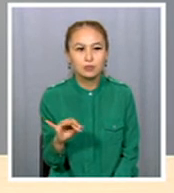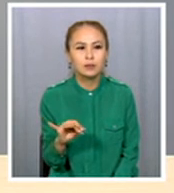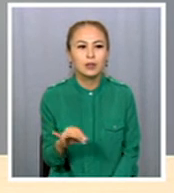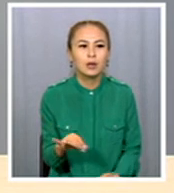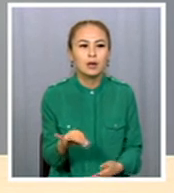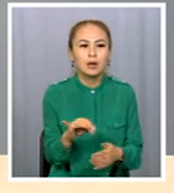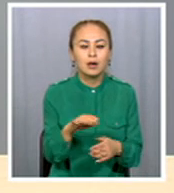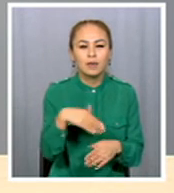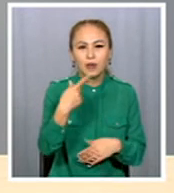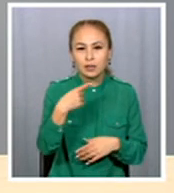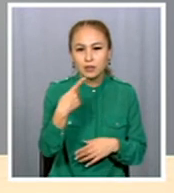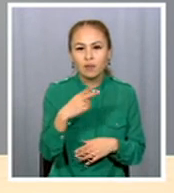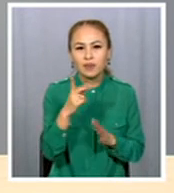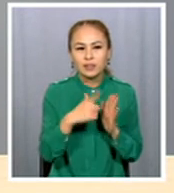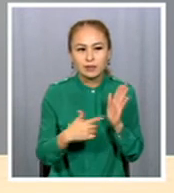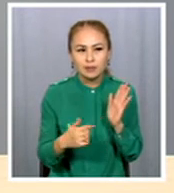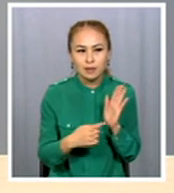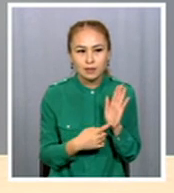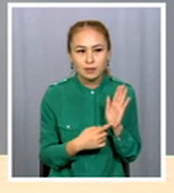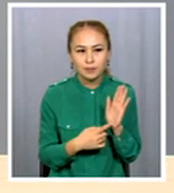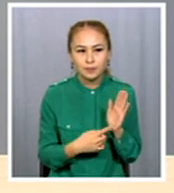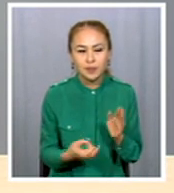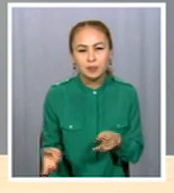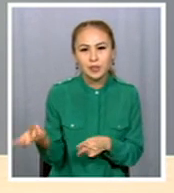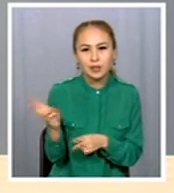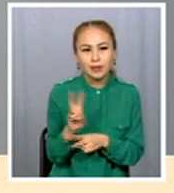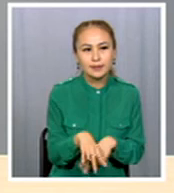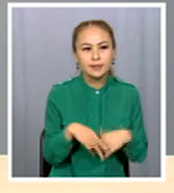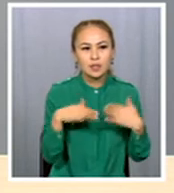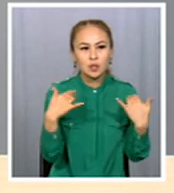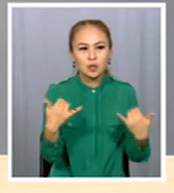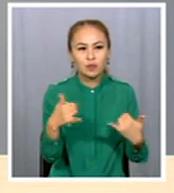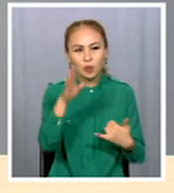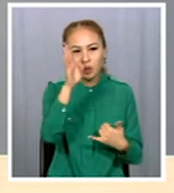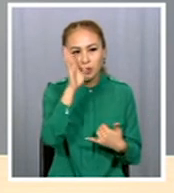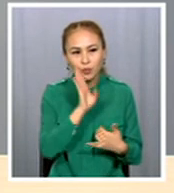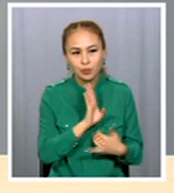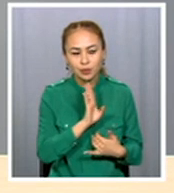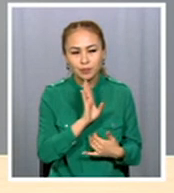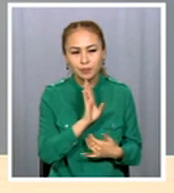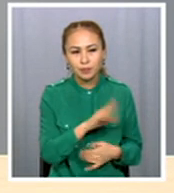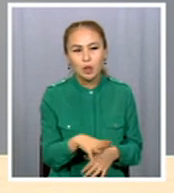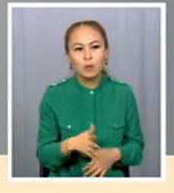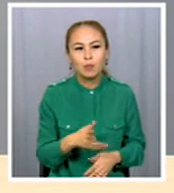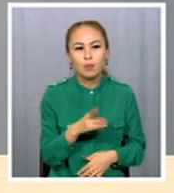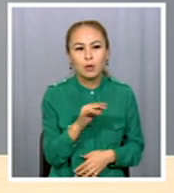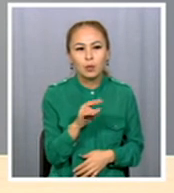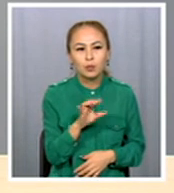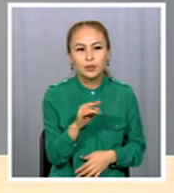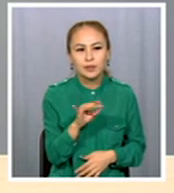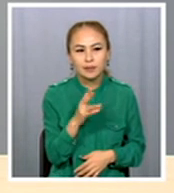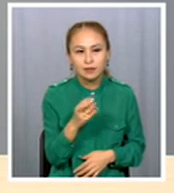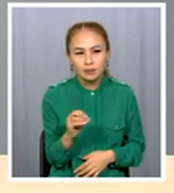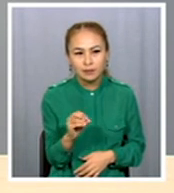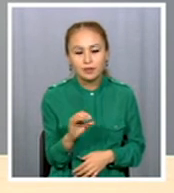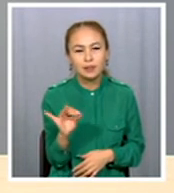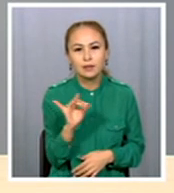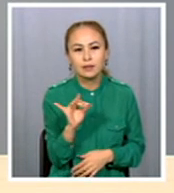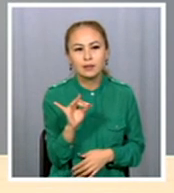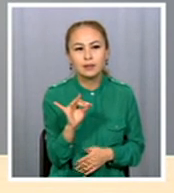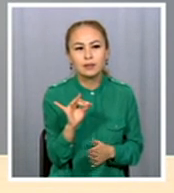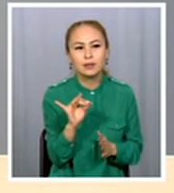предложение, по интонации – восклицательное. Приходите сегодня утром. Это побудительное предложение по